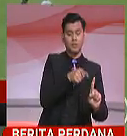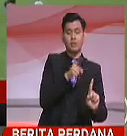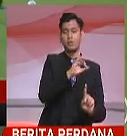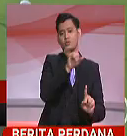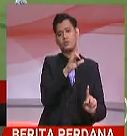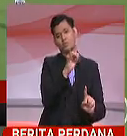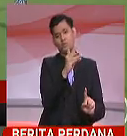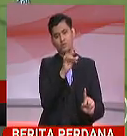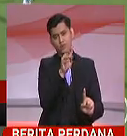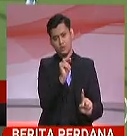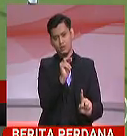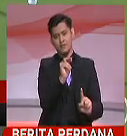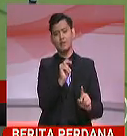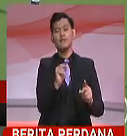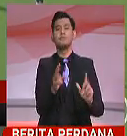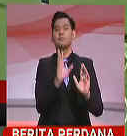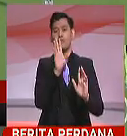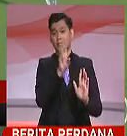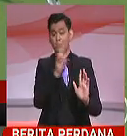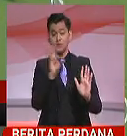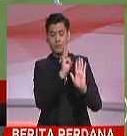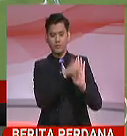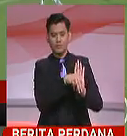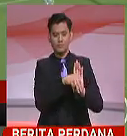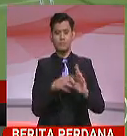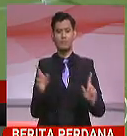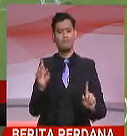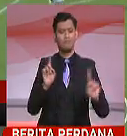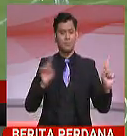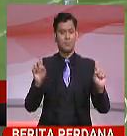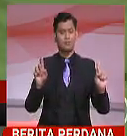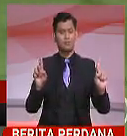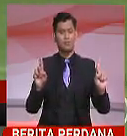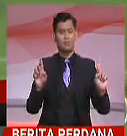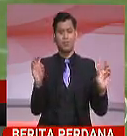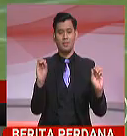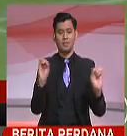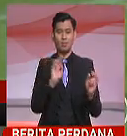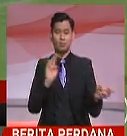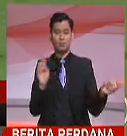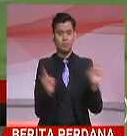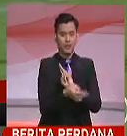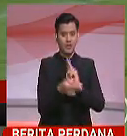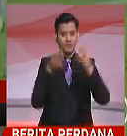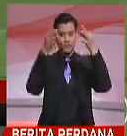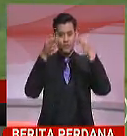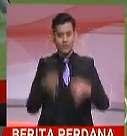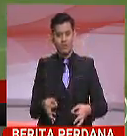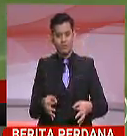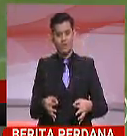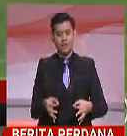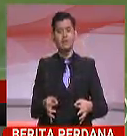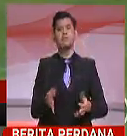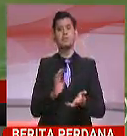meledakkan gol pada minit ke-66. Keputusan itu bagaimanapun tidak mengubah kedudukan TFC yang masih berada di kedudukan kedua Liga